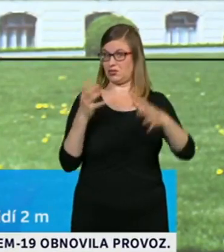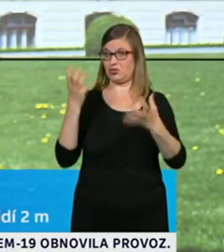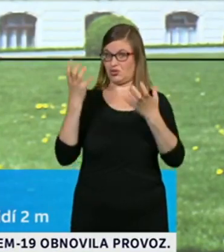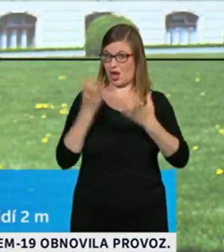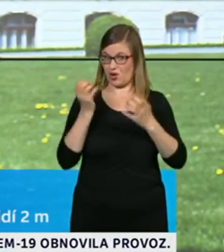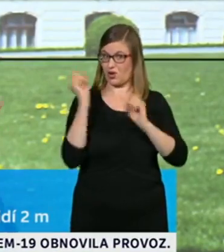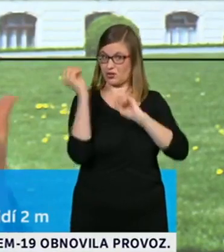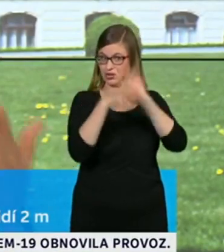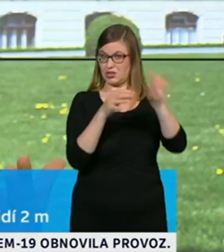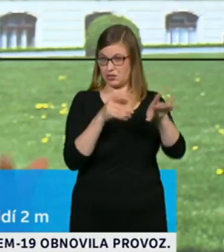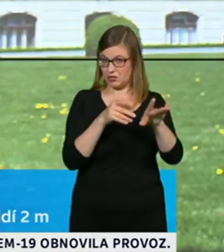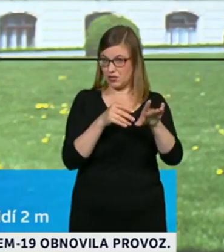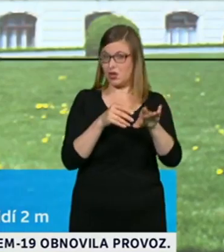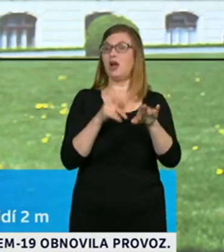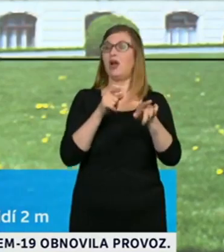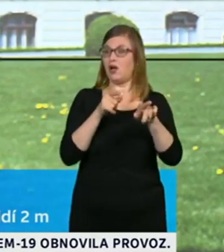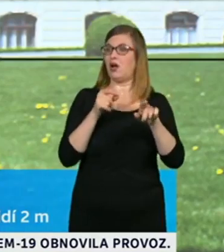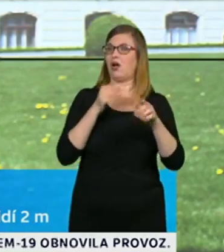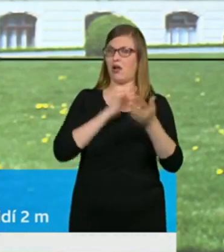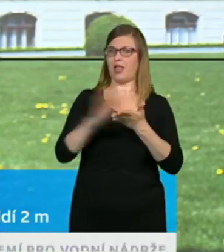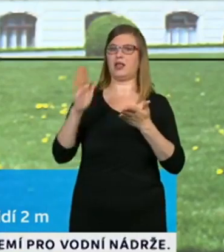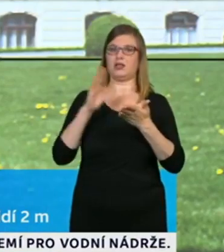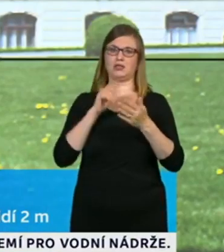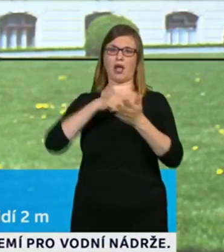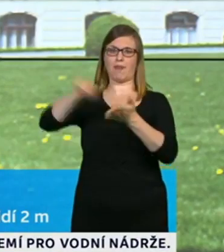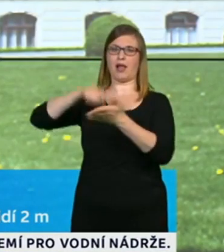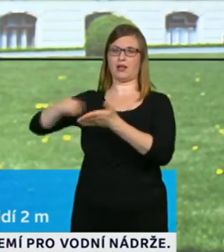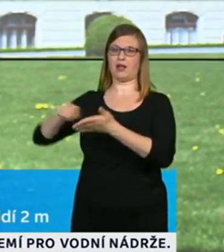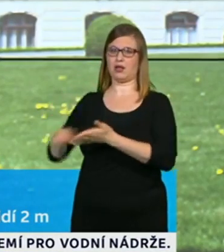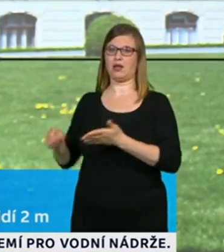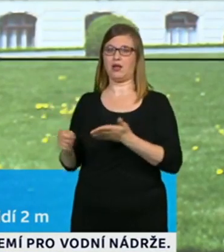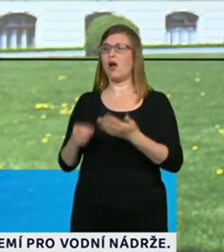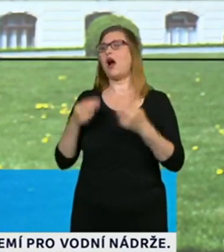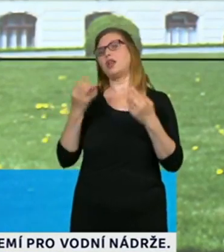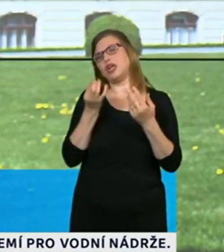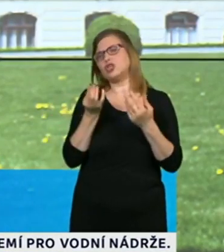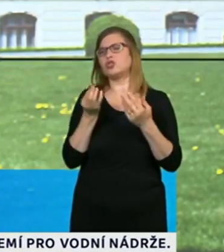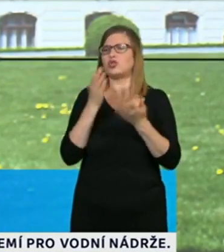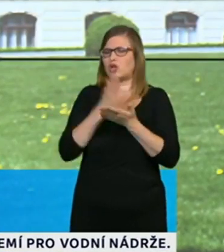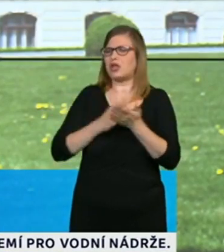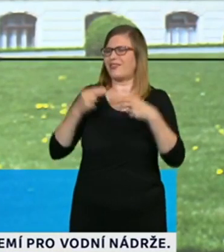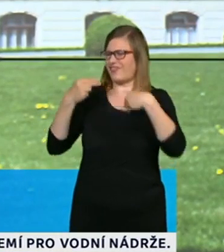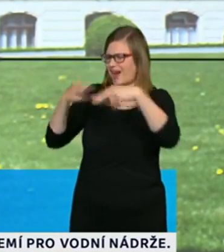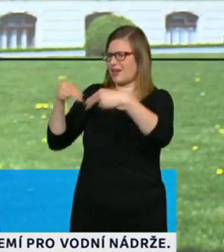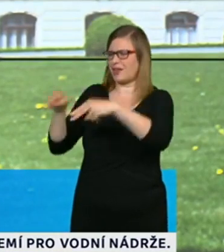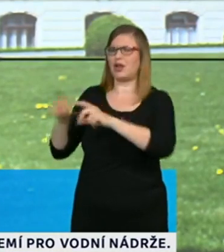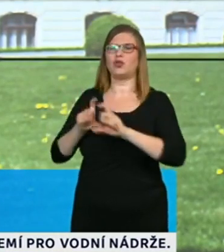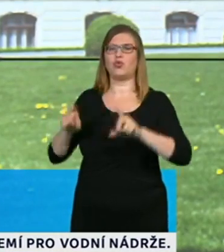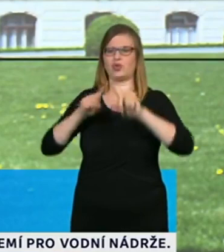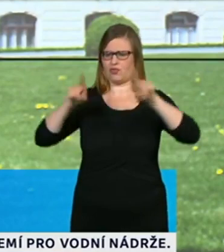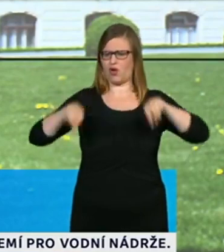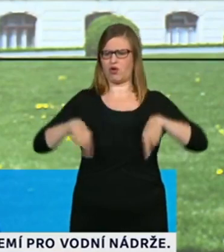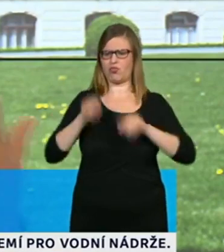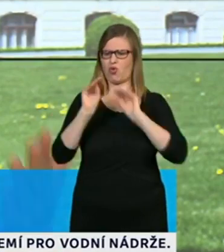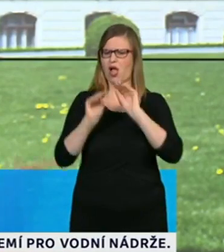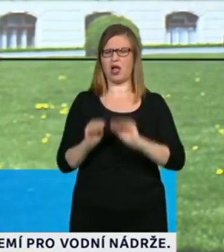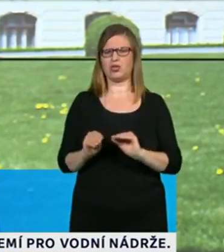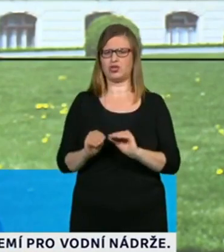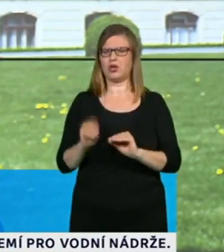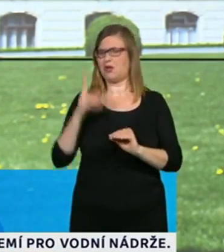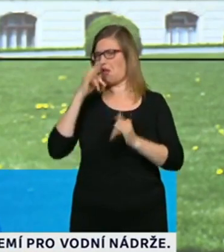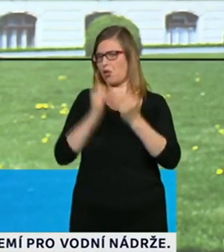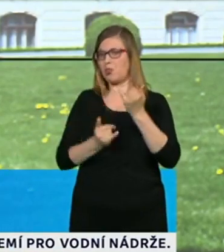vrátit. Ale nevrátilo se proto, že někdo neuměl vyplnit jednoduchý formulář. Vrátilo se to proto, že se